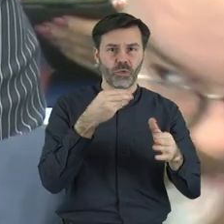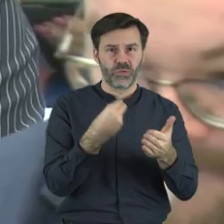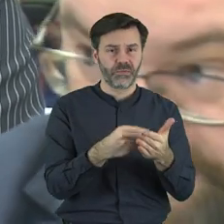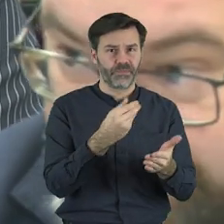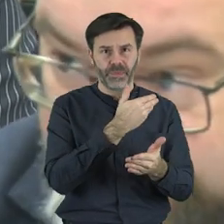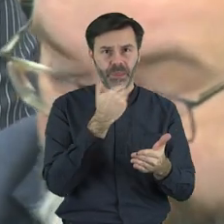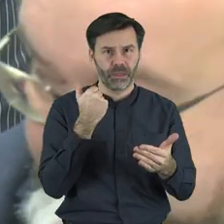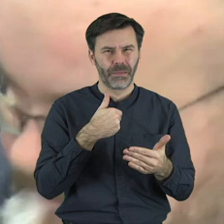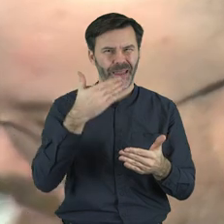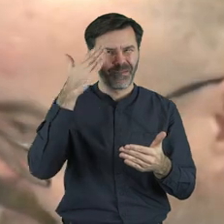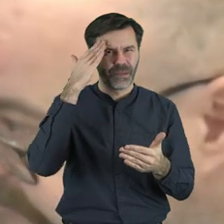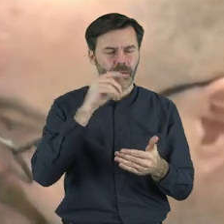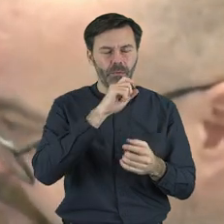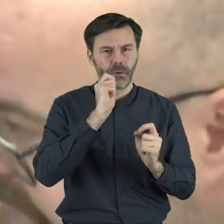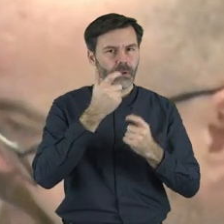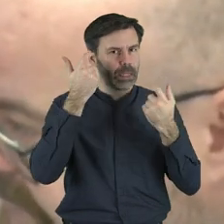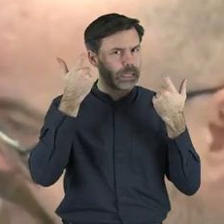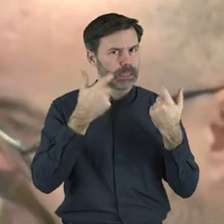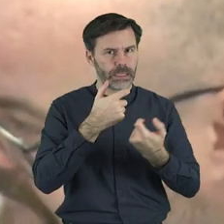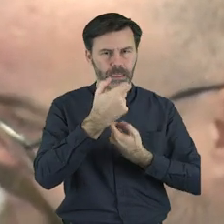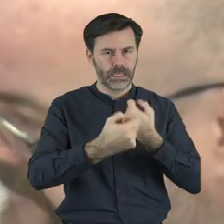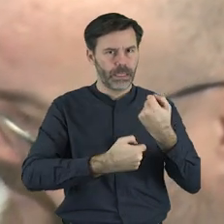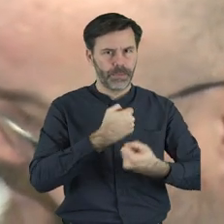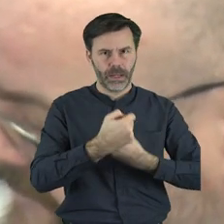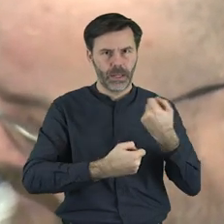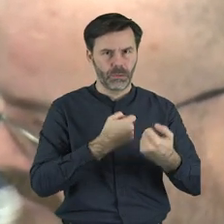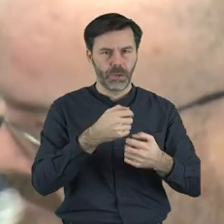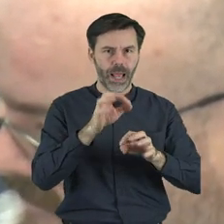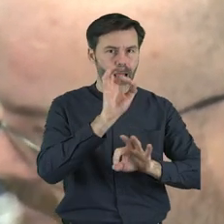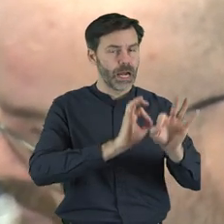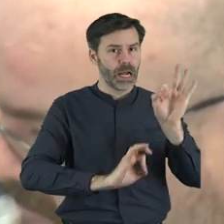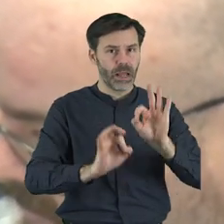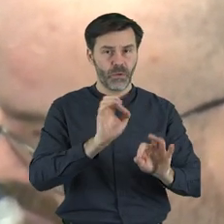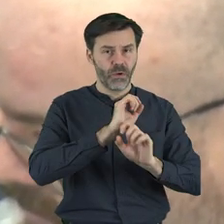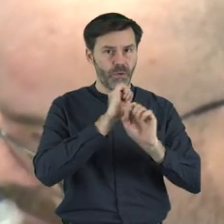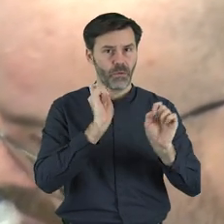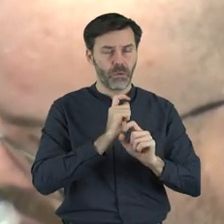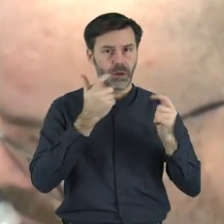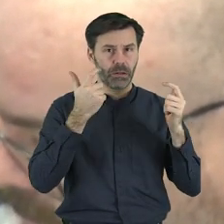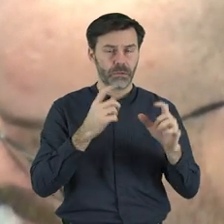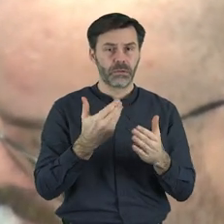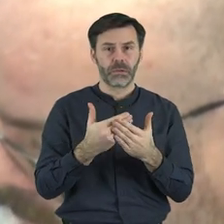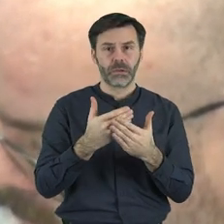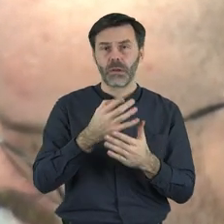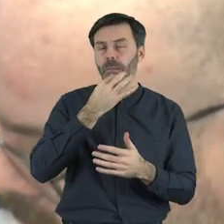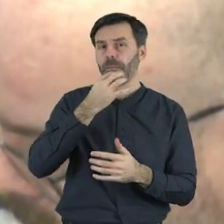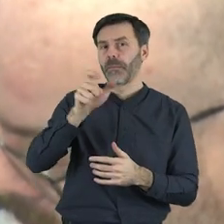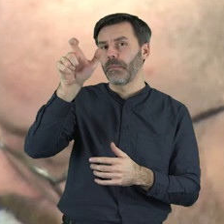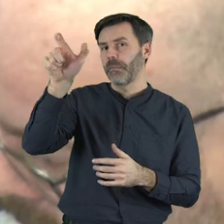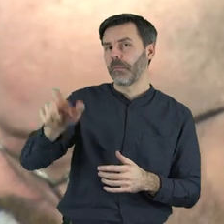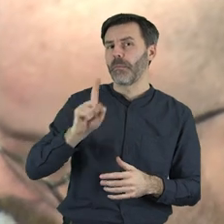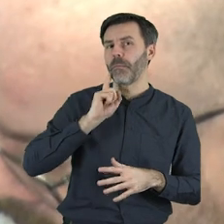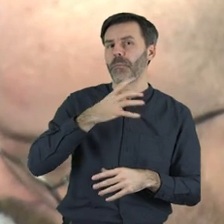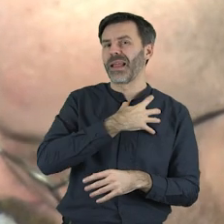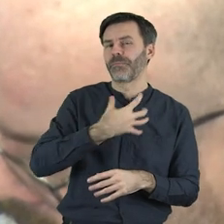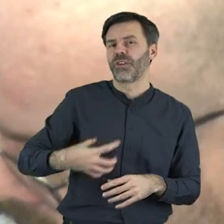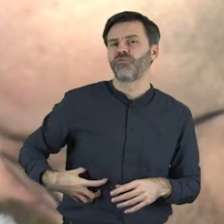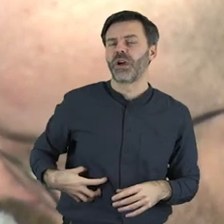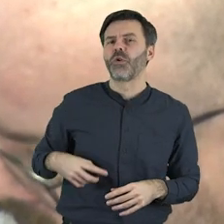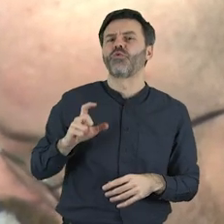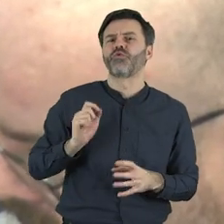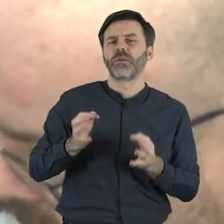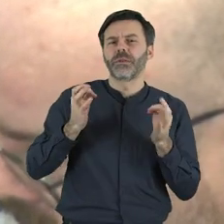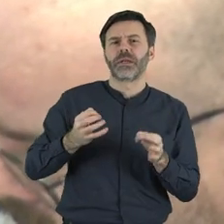kierunku remontowe. Dlatego mam pytanie do pana marszałka, co się dzieje w tej kwestii. Również mam pytanie, jakie były